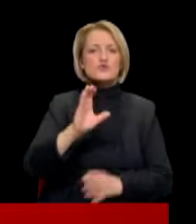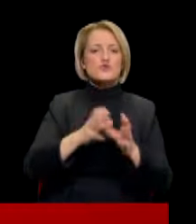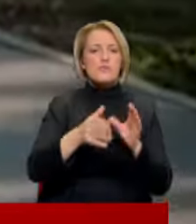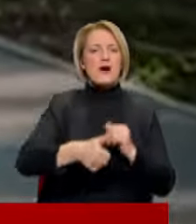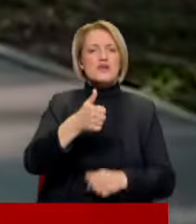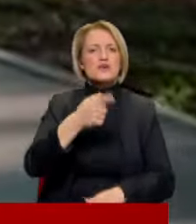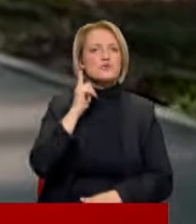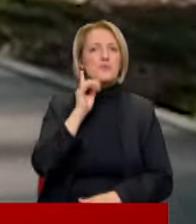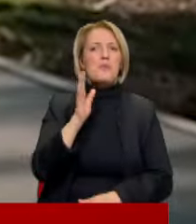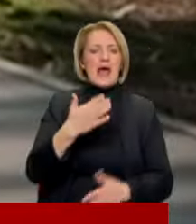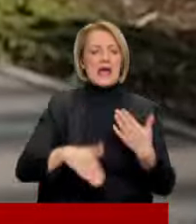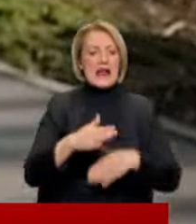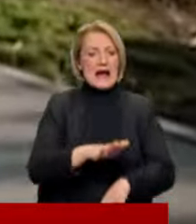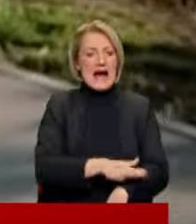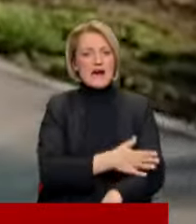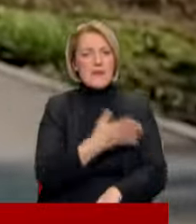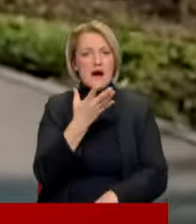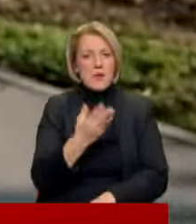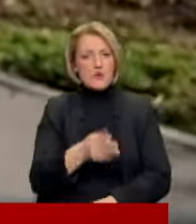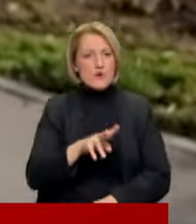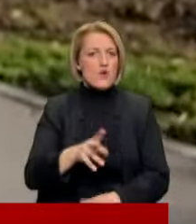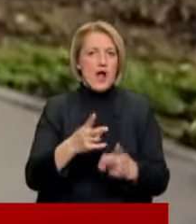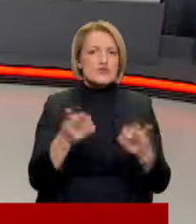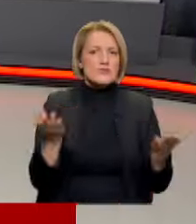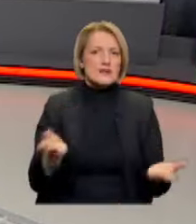duymadı. Engellilere kaymakam olabilmenin yolu açılamadı.